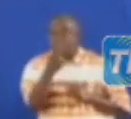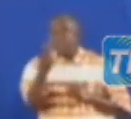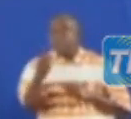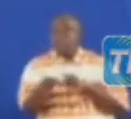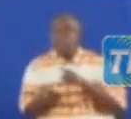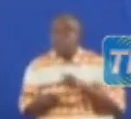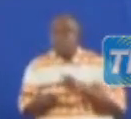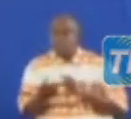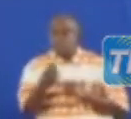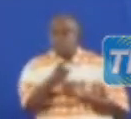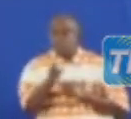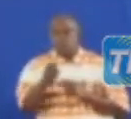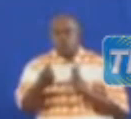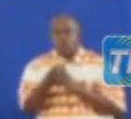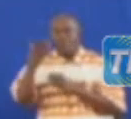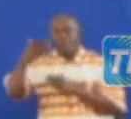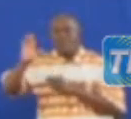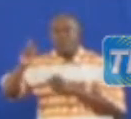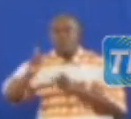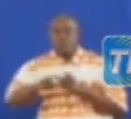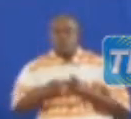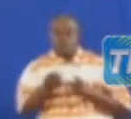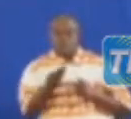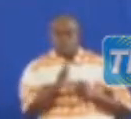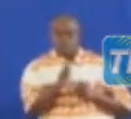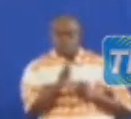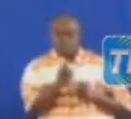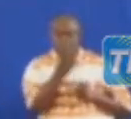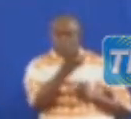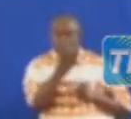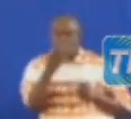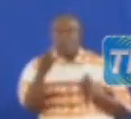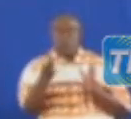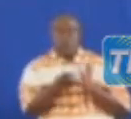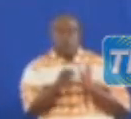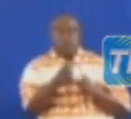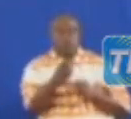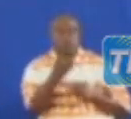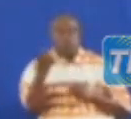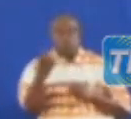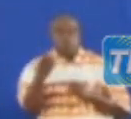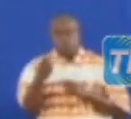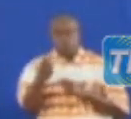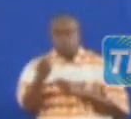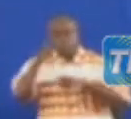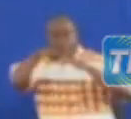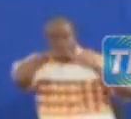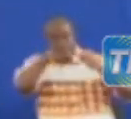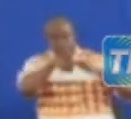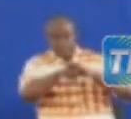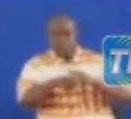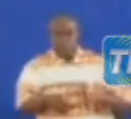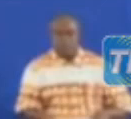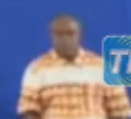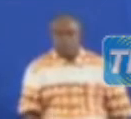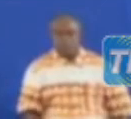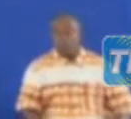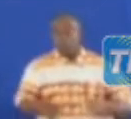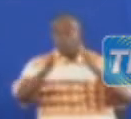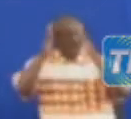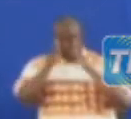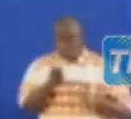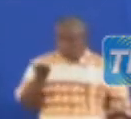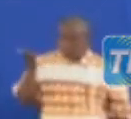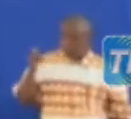112.12 ni fedha za nje na shilingi bilioni 48.41 ni fedha za ndani. Mheshimiwa